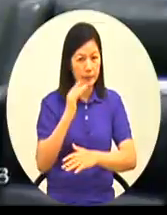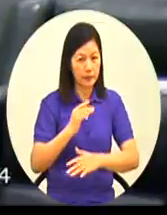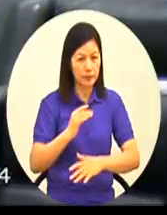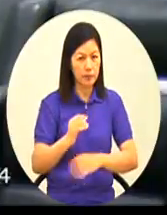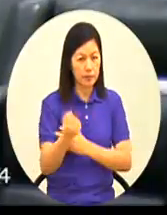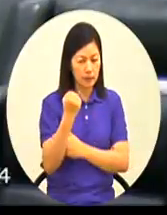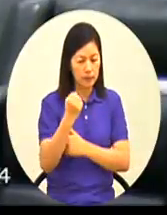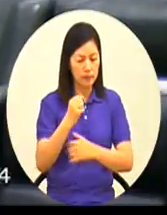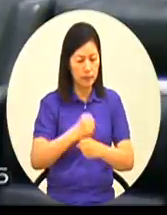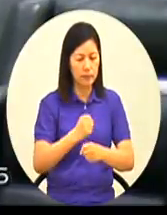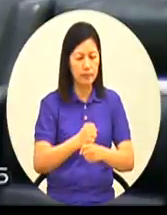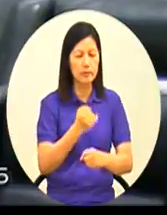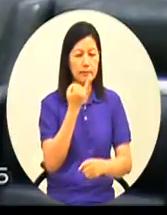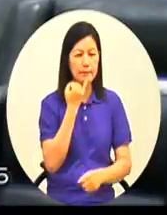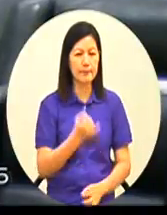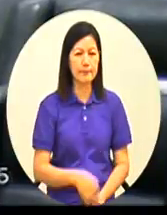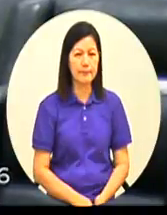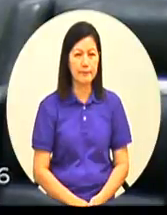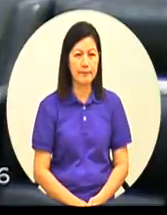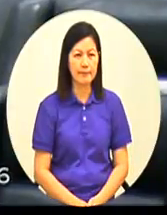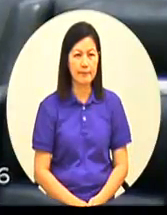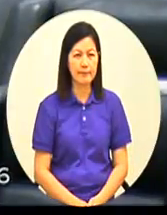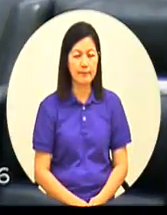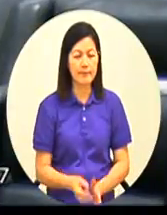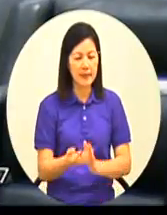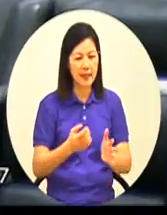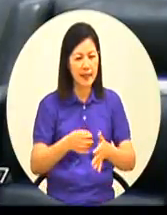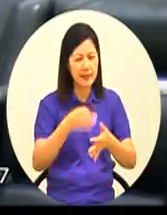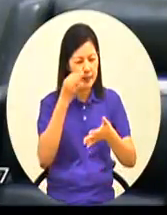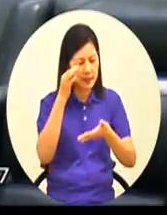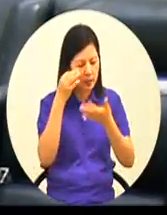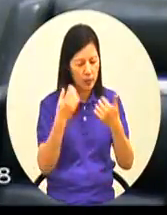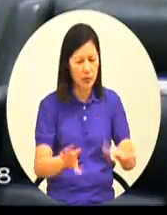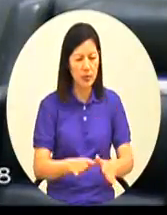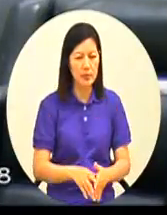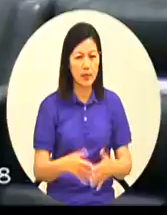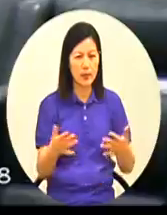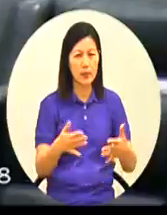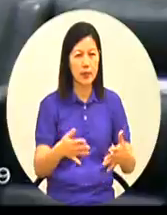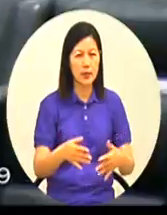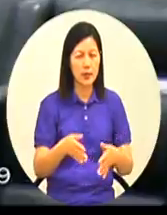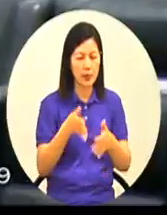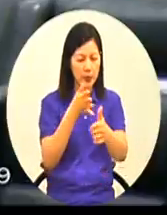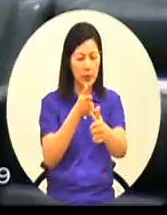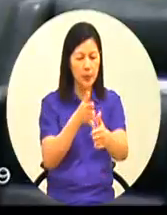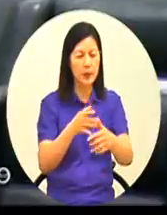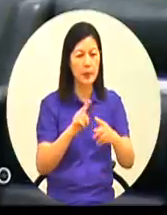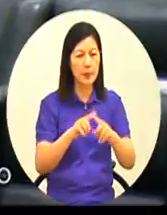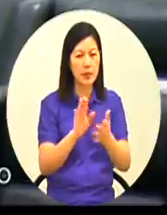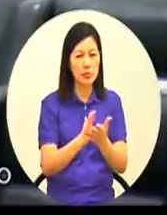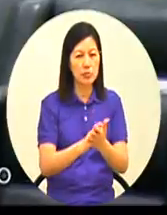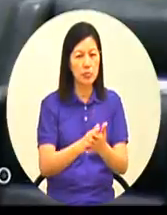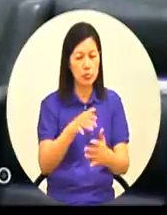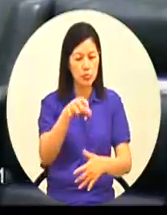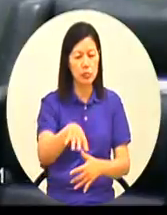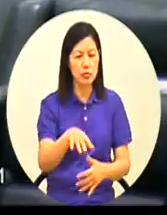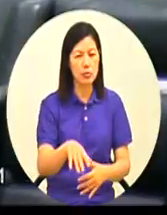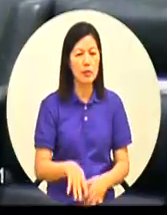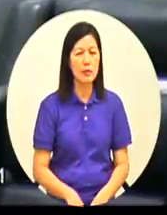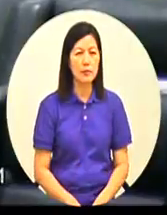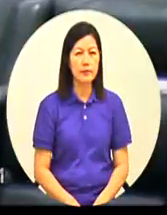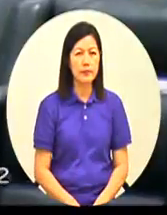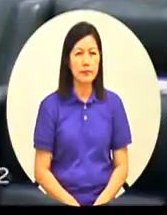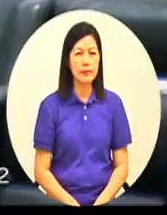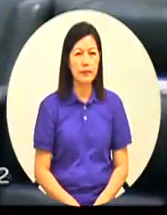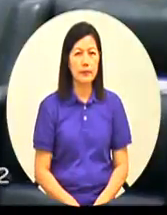以我想以上针对这几个问题，我大概要请教秘书处。那请时间有限，我请秘书处长